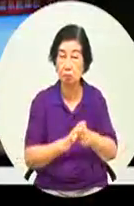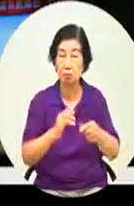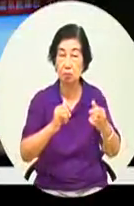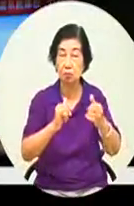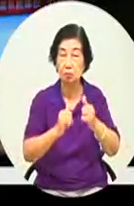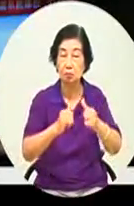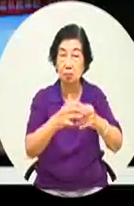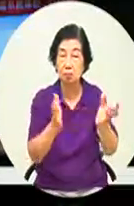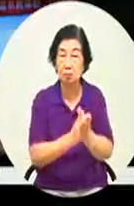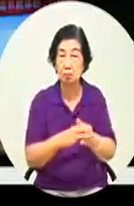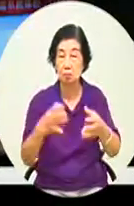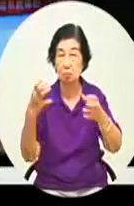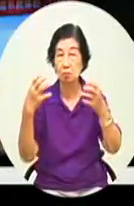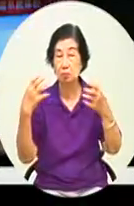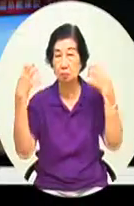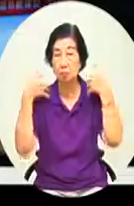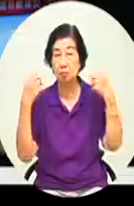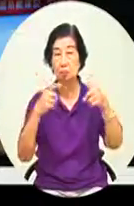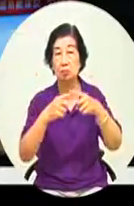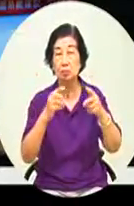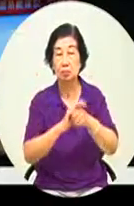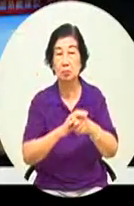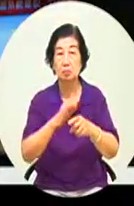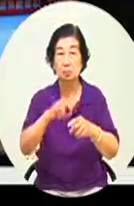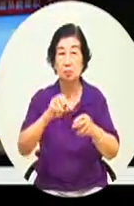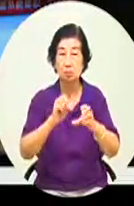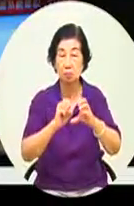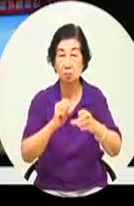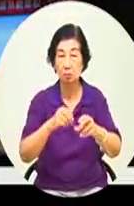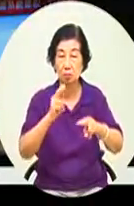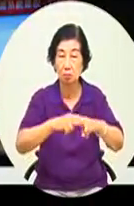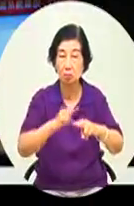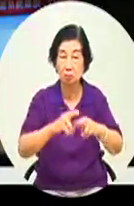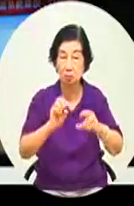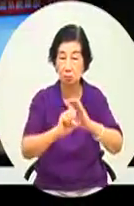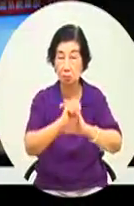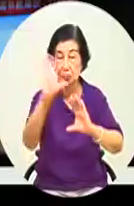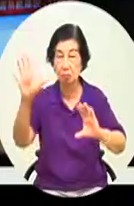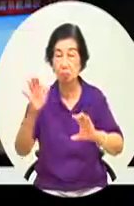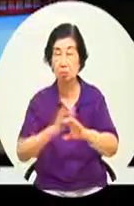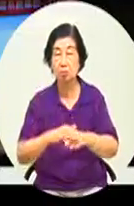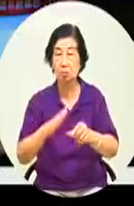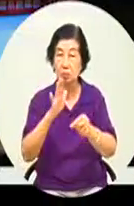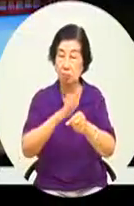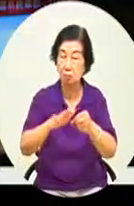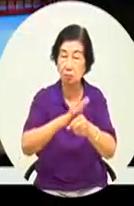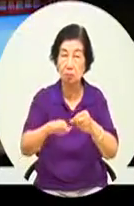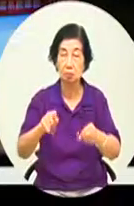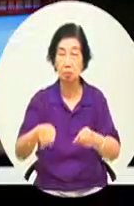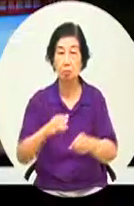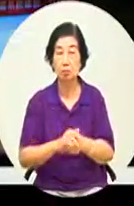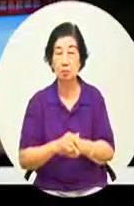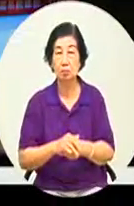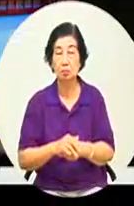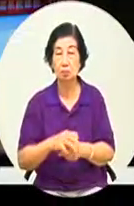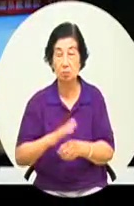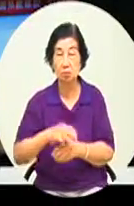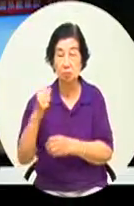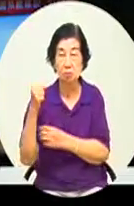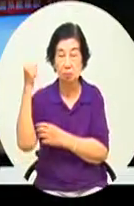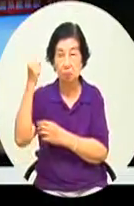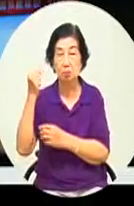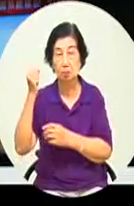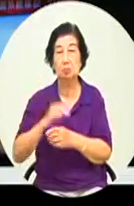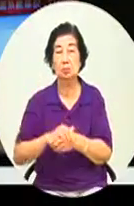爷，咱的啊，简报室吼，摸吼，他们就针对什么？针对要争取高架捷运